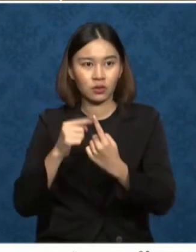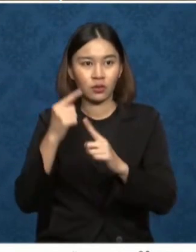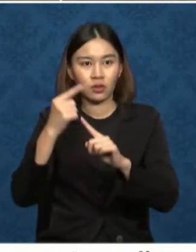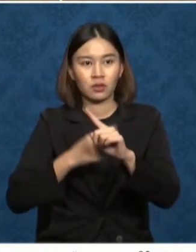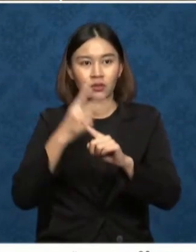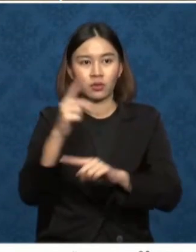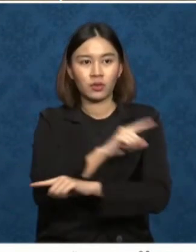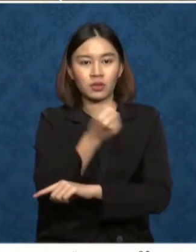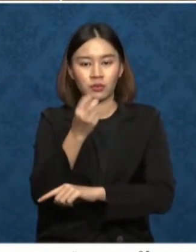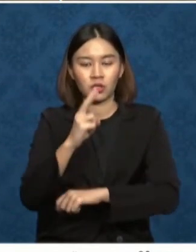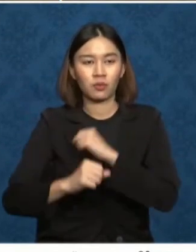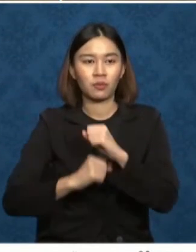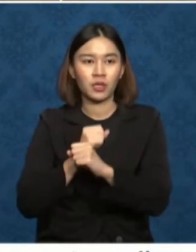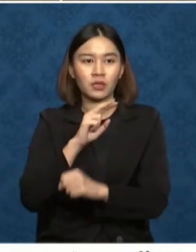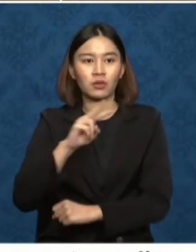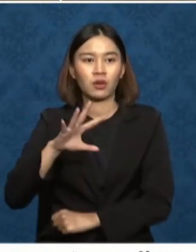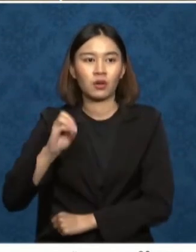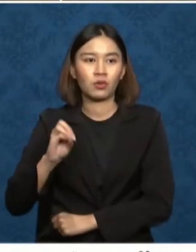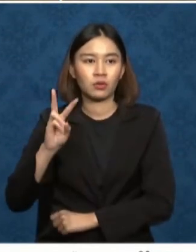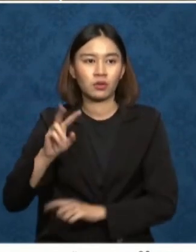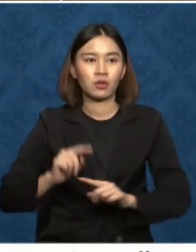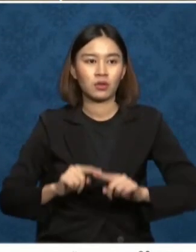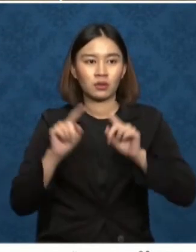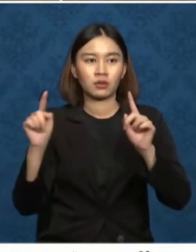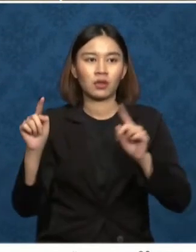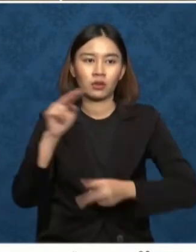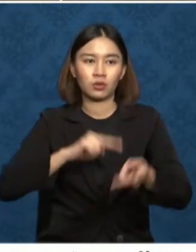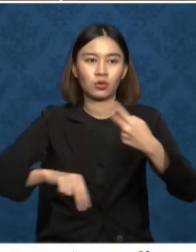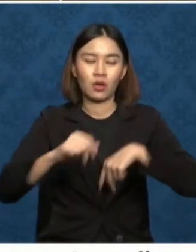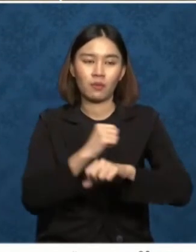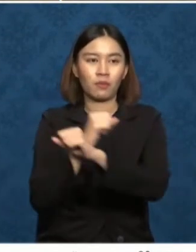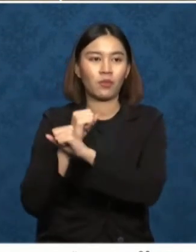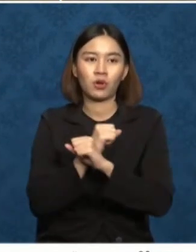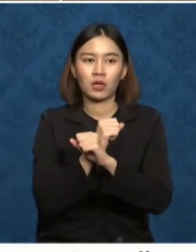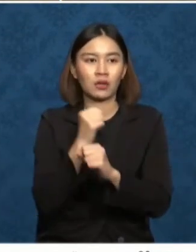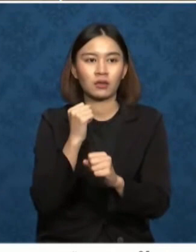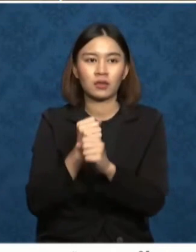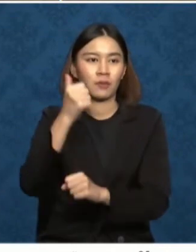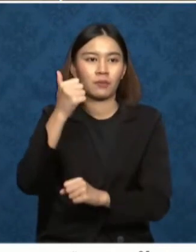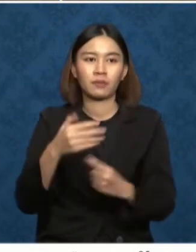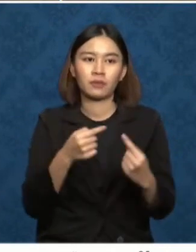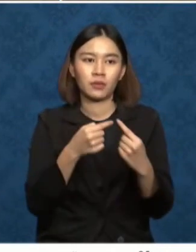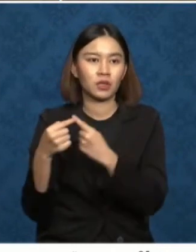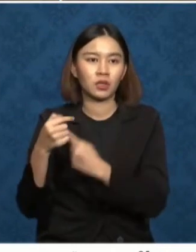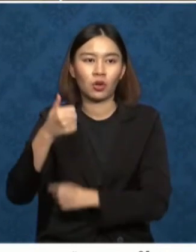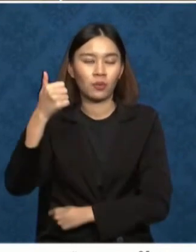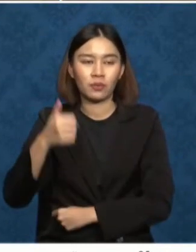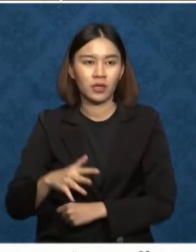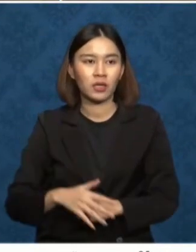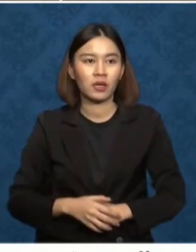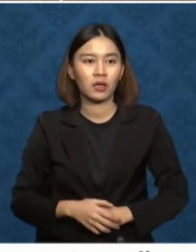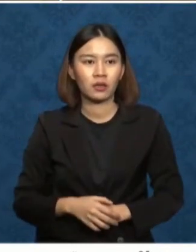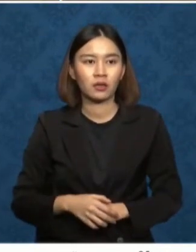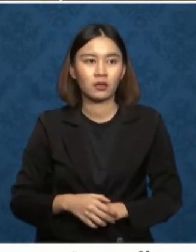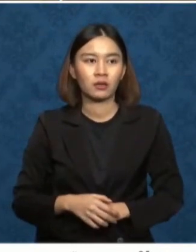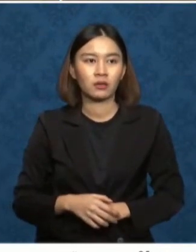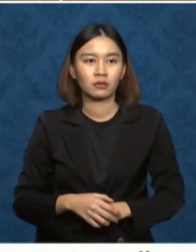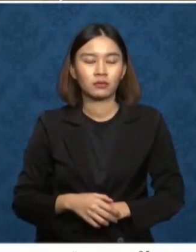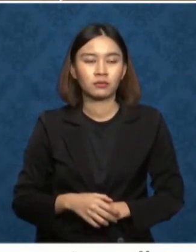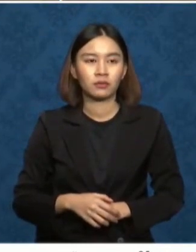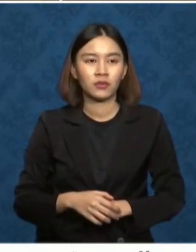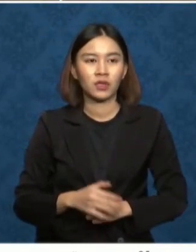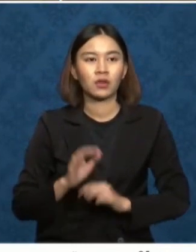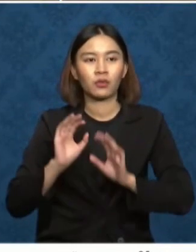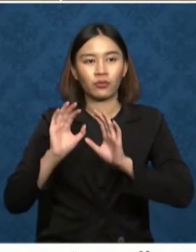กุมภาพันธ์2562แต่ก็ไม่สามารถควบคุมและดำเนินการได้อย่างต่อเนื่องและครอบคลุมหลายด้าน